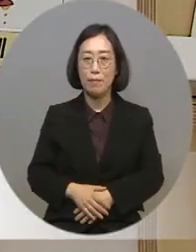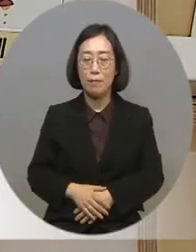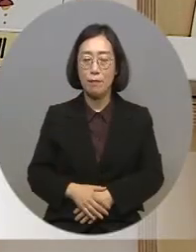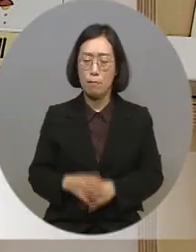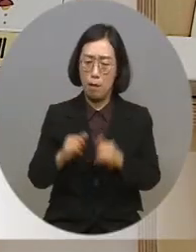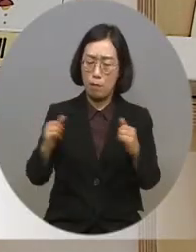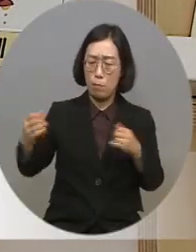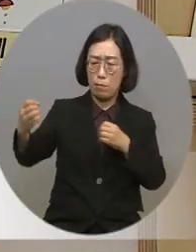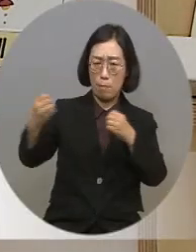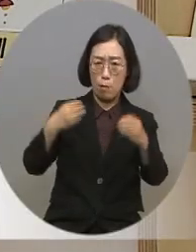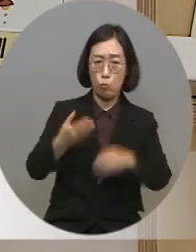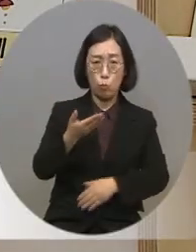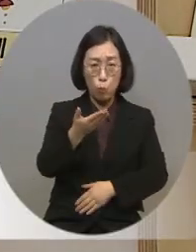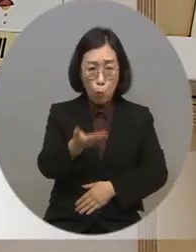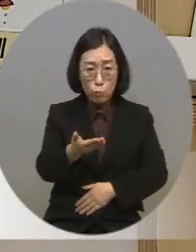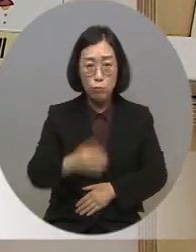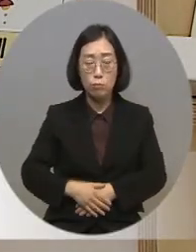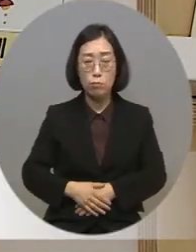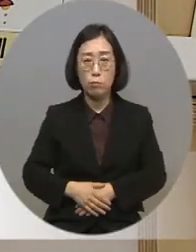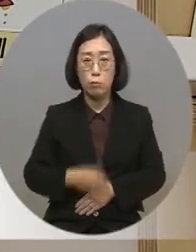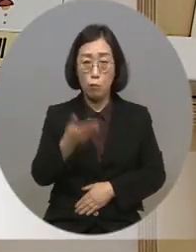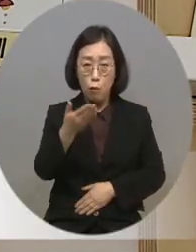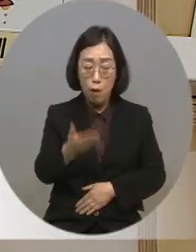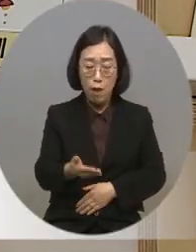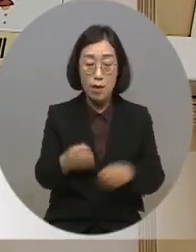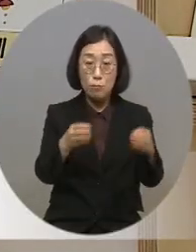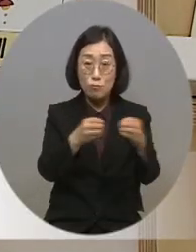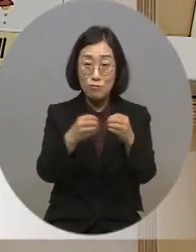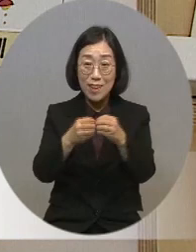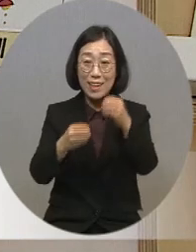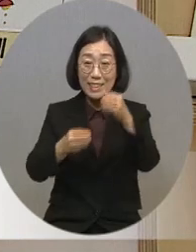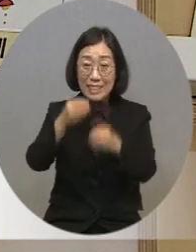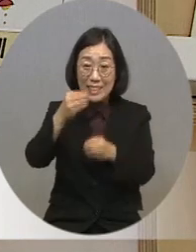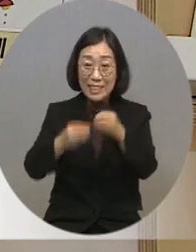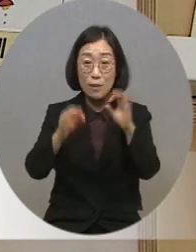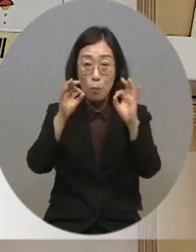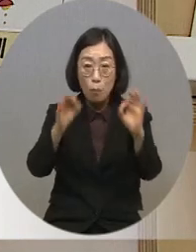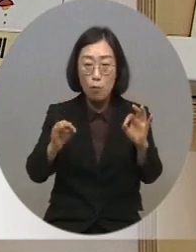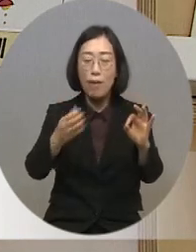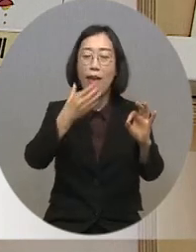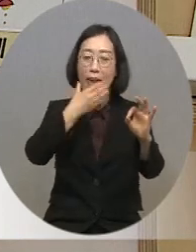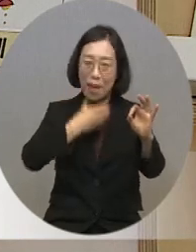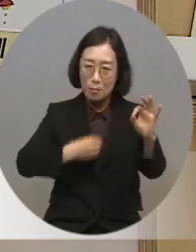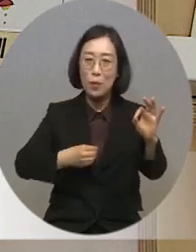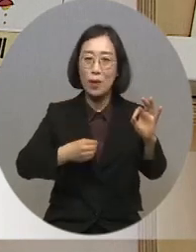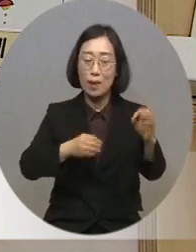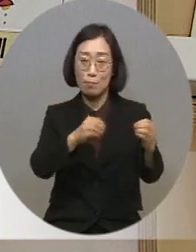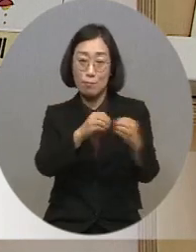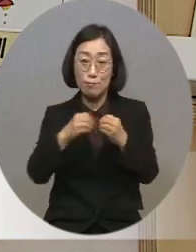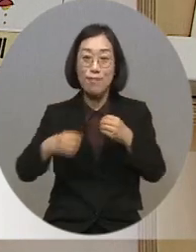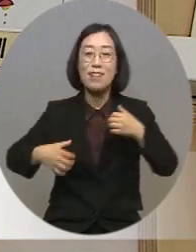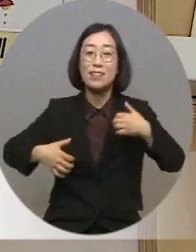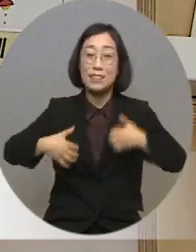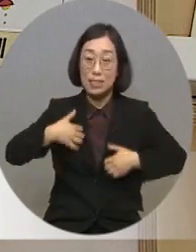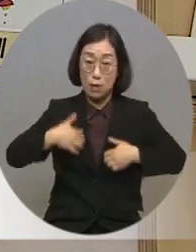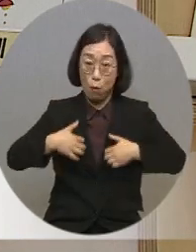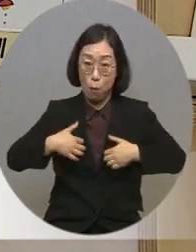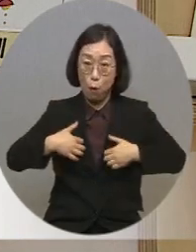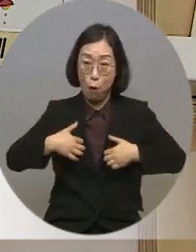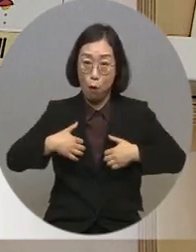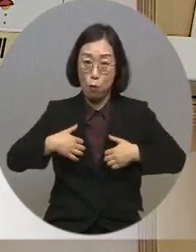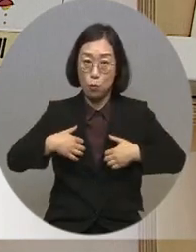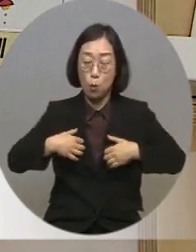사람들이 너는 참 너의 시를 보면 행복해 그리고